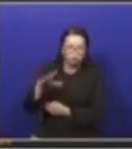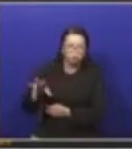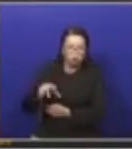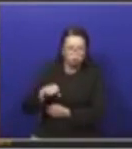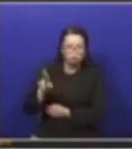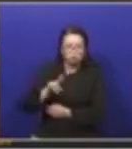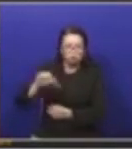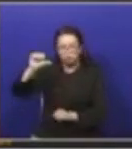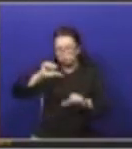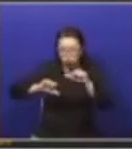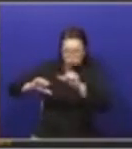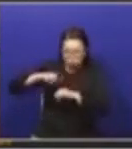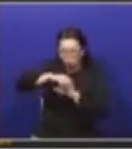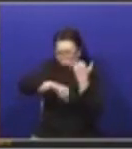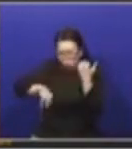ก็เพราะนั่นคือต้นทุนที่ถูกที่สุดที่เขาจะเข้าถึงได้ครับ